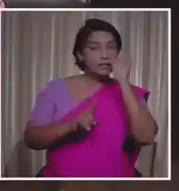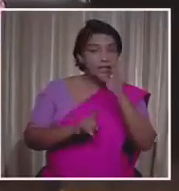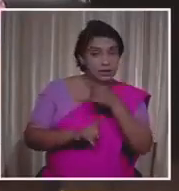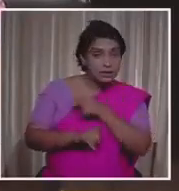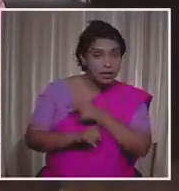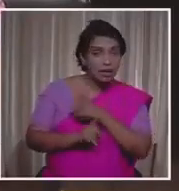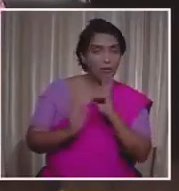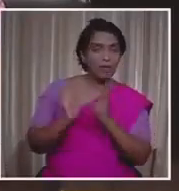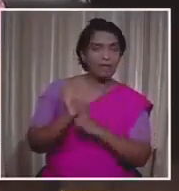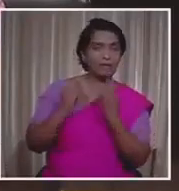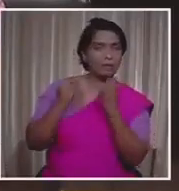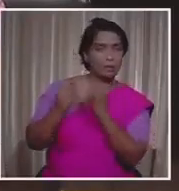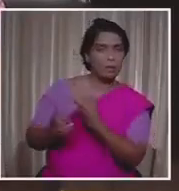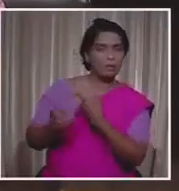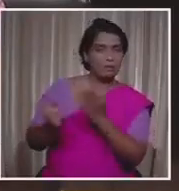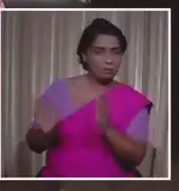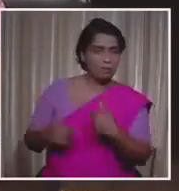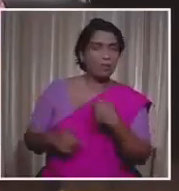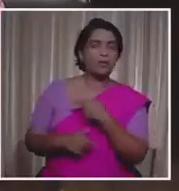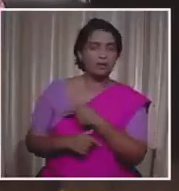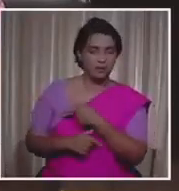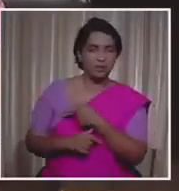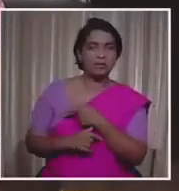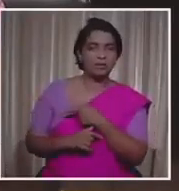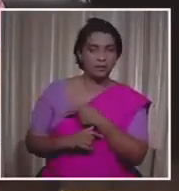ධුරයේ පුරප්පාඩුවක් ඇති වී තිබෙන බව